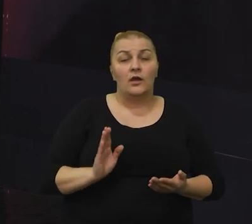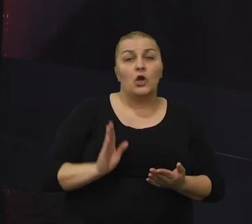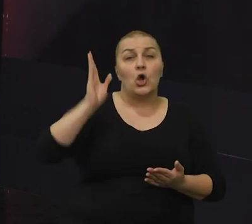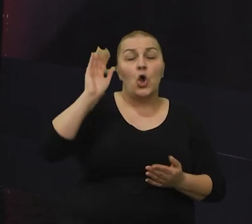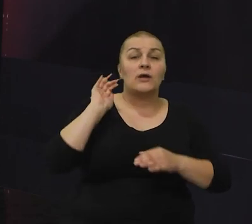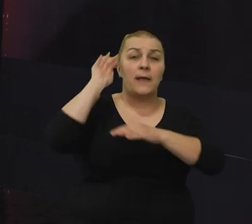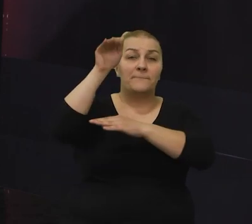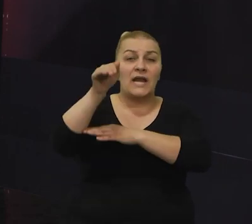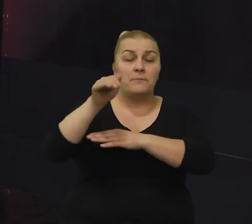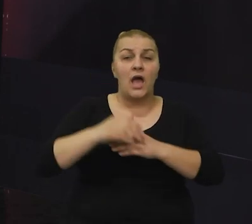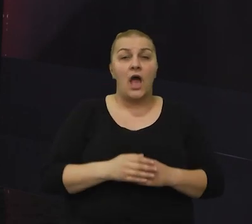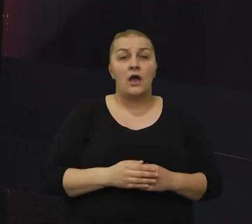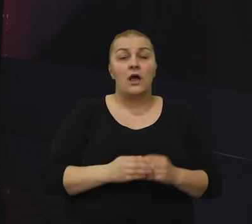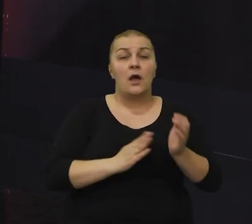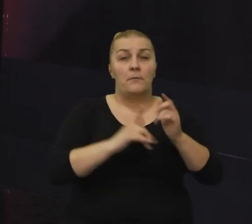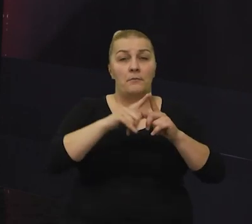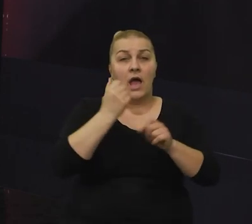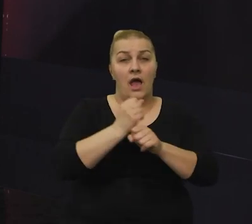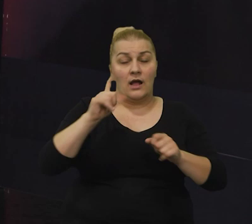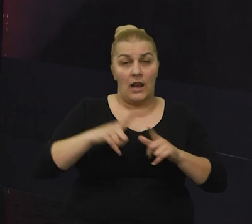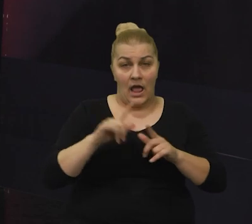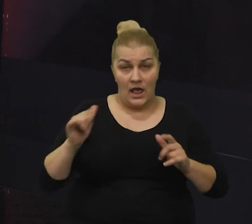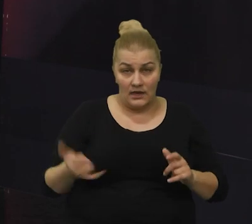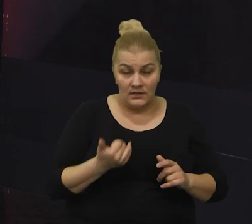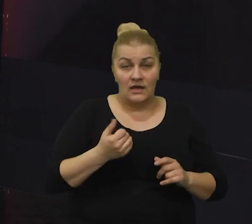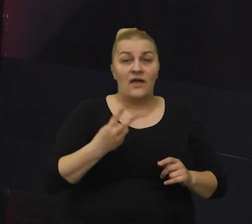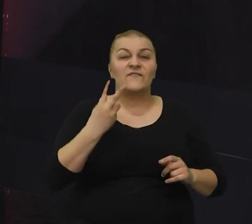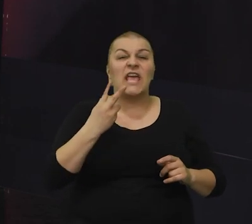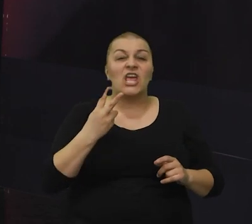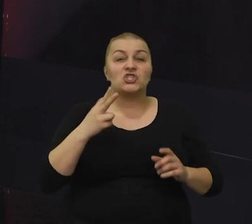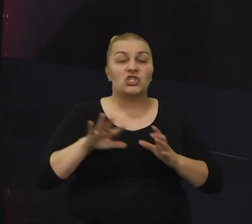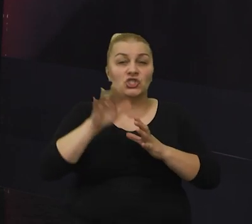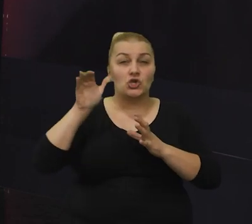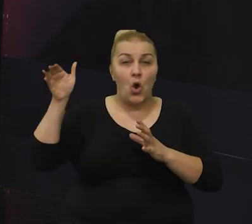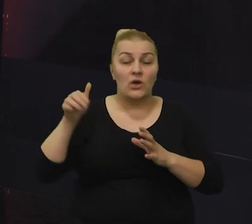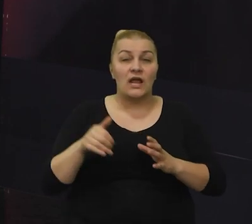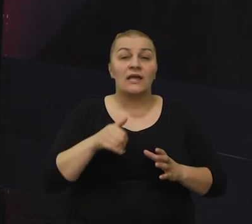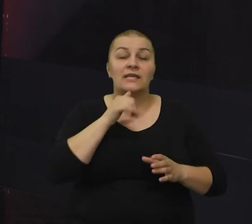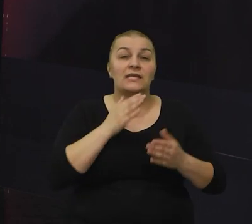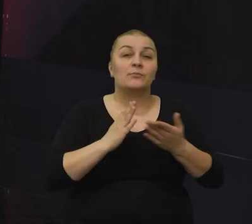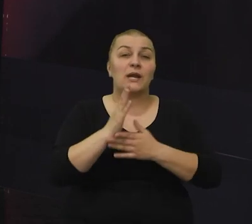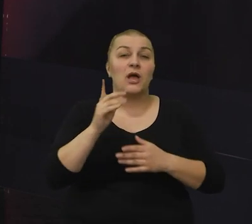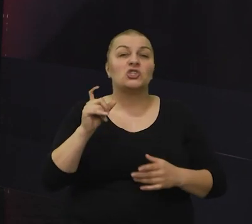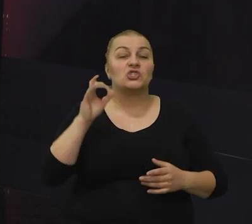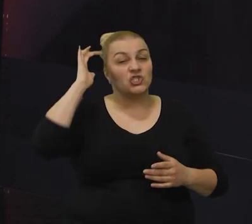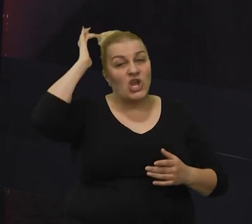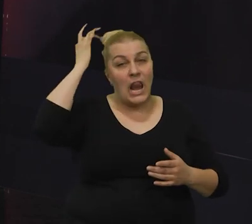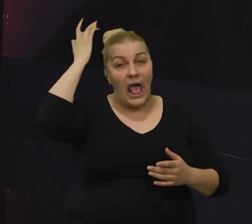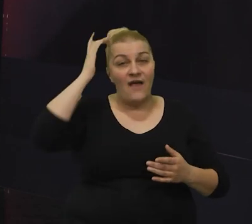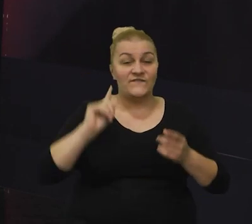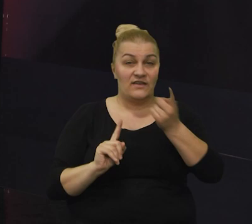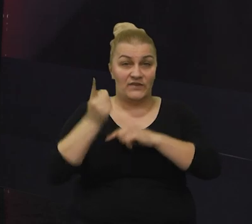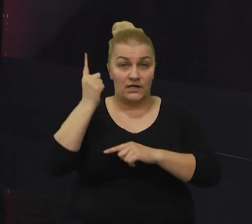gore prema Maglaju, Vještić gora i prema Čelavom